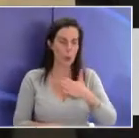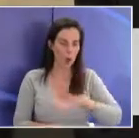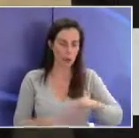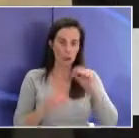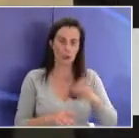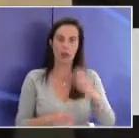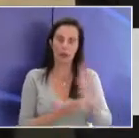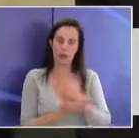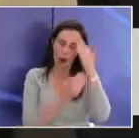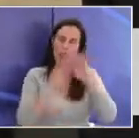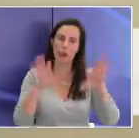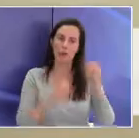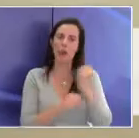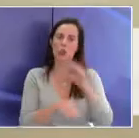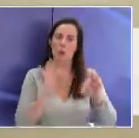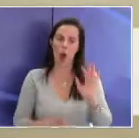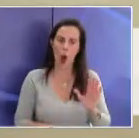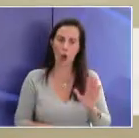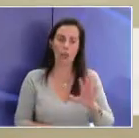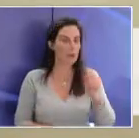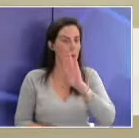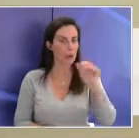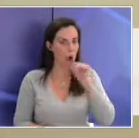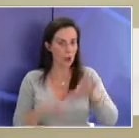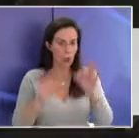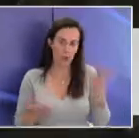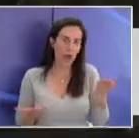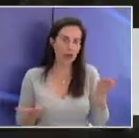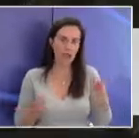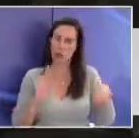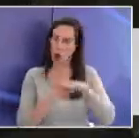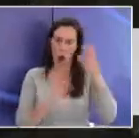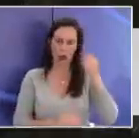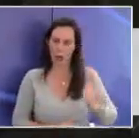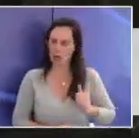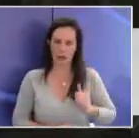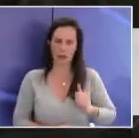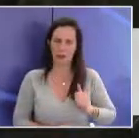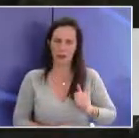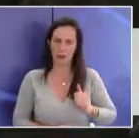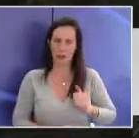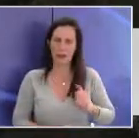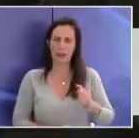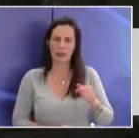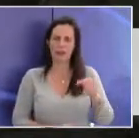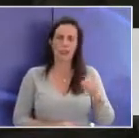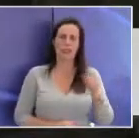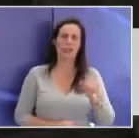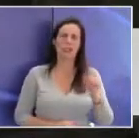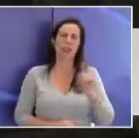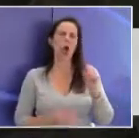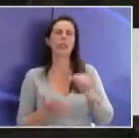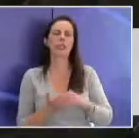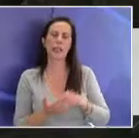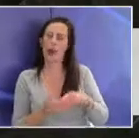בחירות, אז צריך להכריז על בחירות וללכת לבחירות. ואם הוא לא רוצה בחירות, אז בטח חוק הגיוס, חוק הגיוס זה בוודאי לא